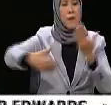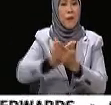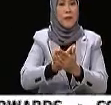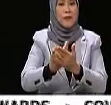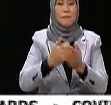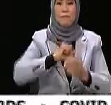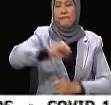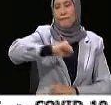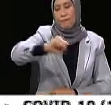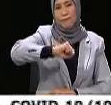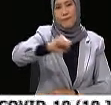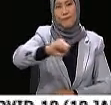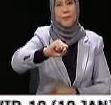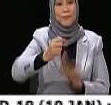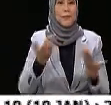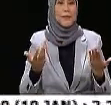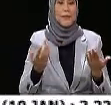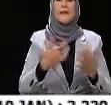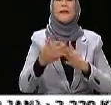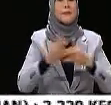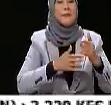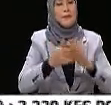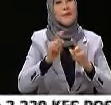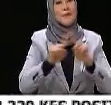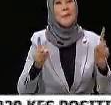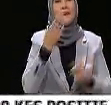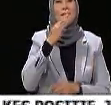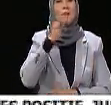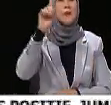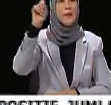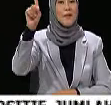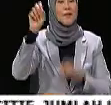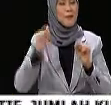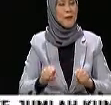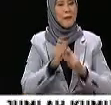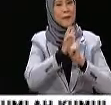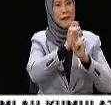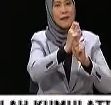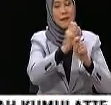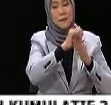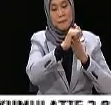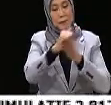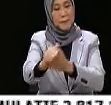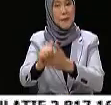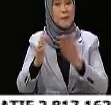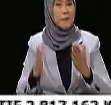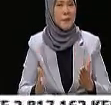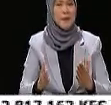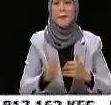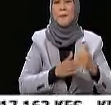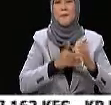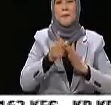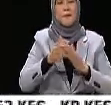dihantam kita tapi soft Alhamdulillah saya boleh kita lagi Flag terjadi pemimpin Saya punya prinsip the sejuk di